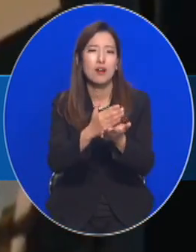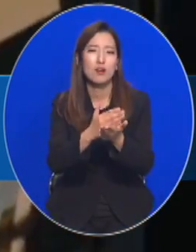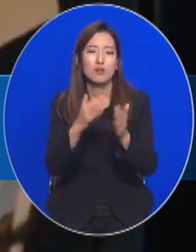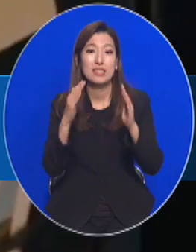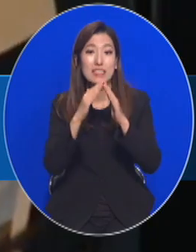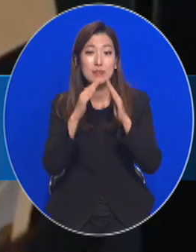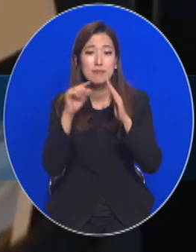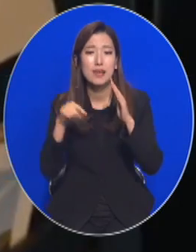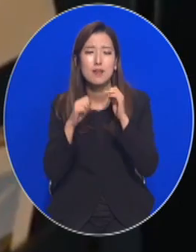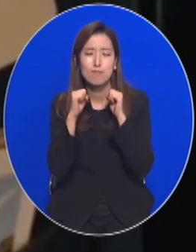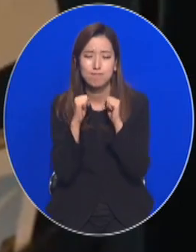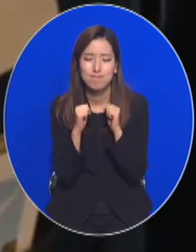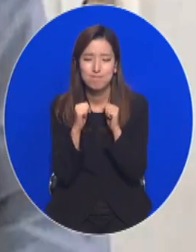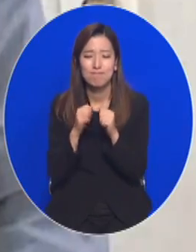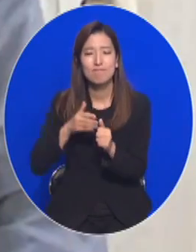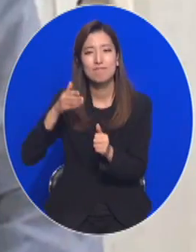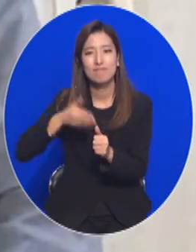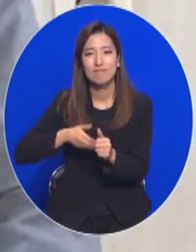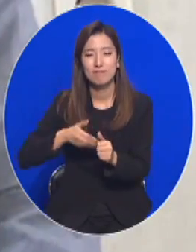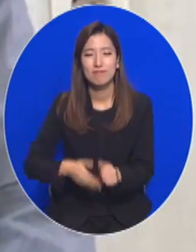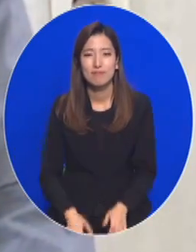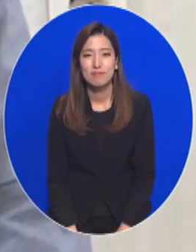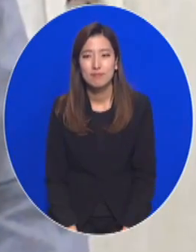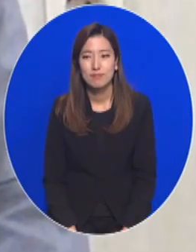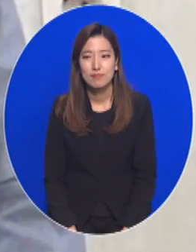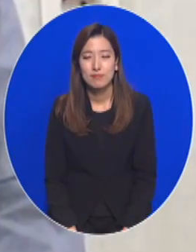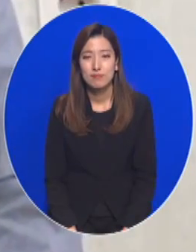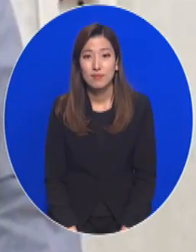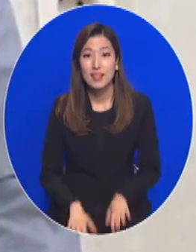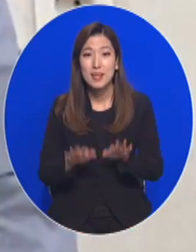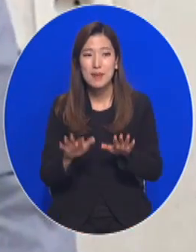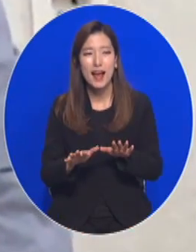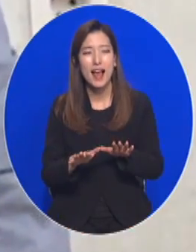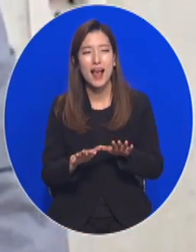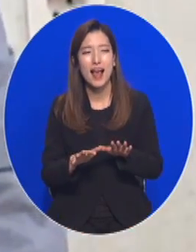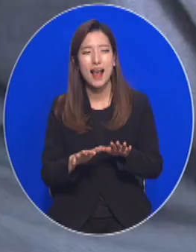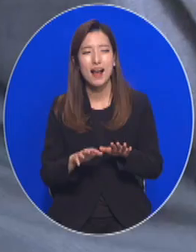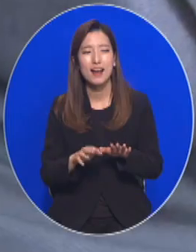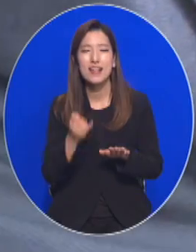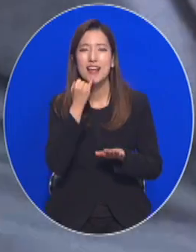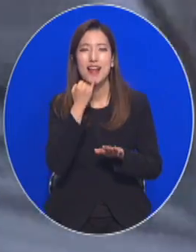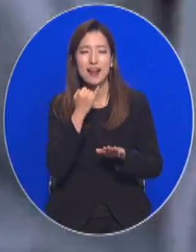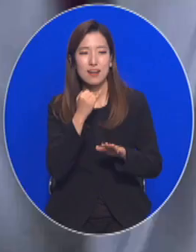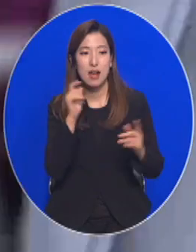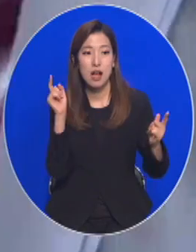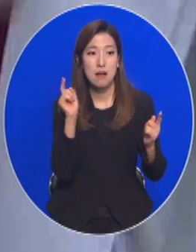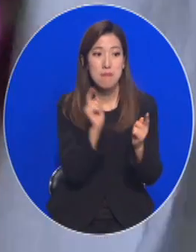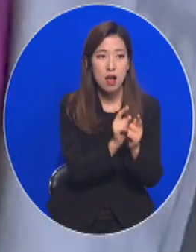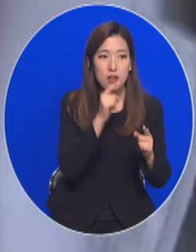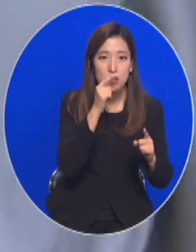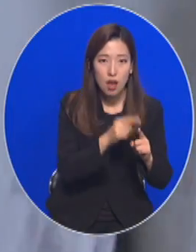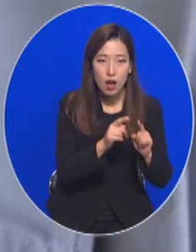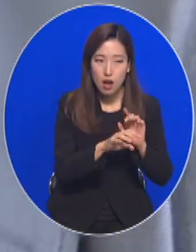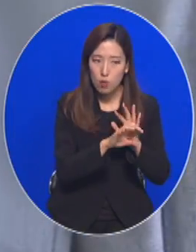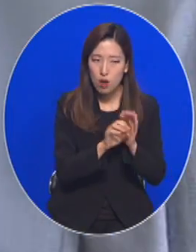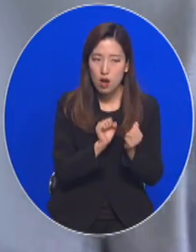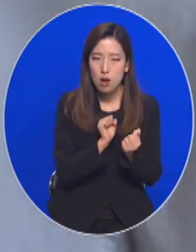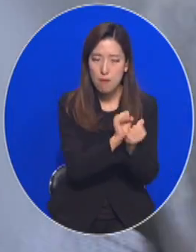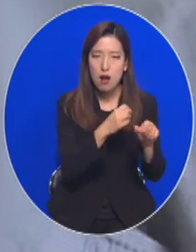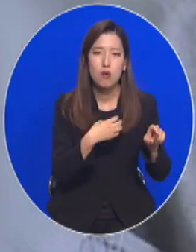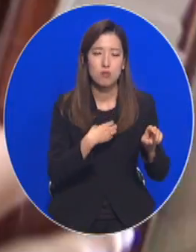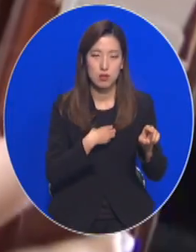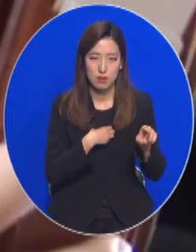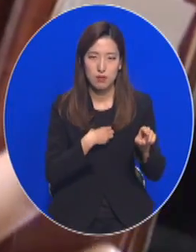당부했습니다 이번 명절 짧은 만남이 어르신들의 건강을 위협하는 계기가 될 수 있어 올해